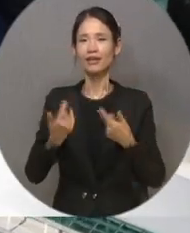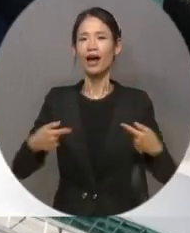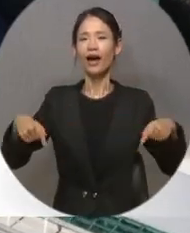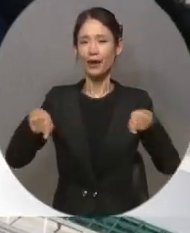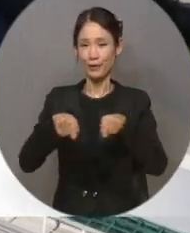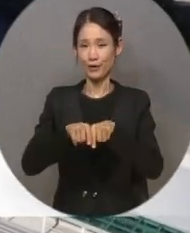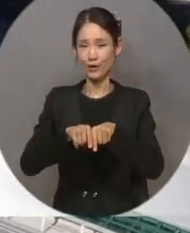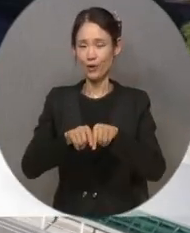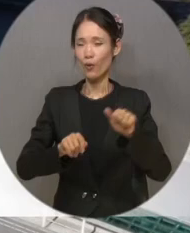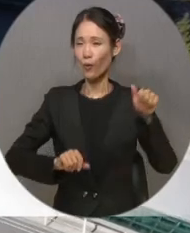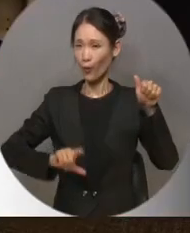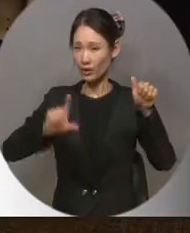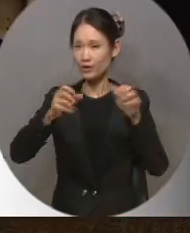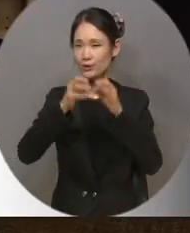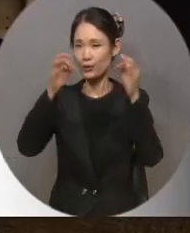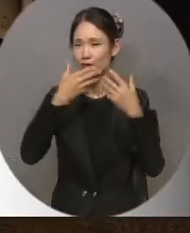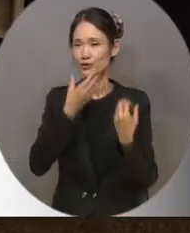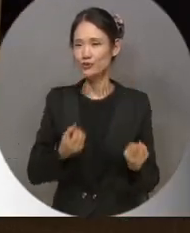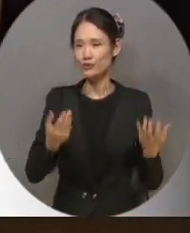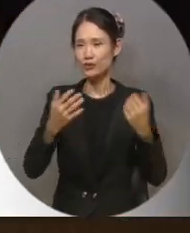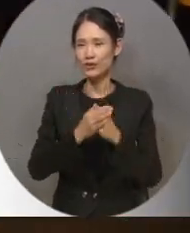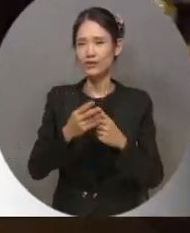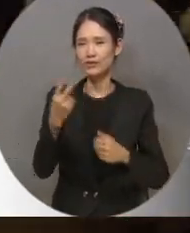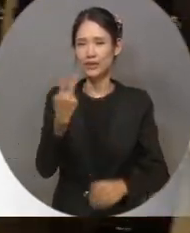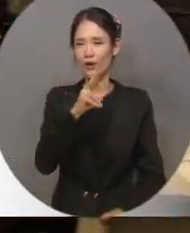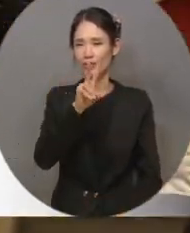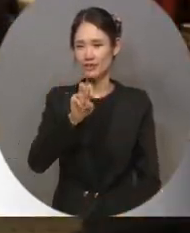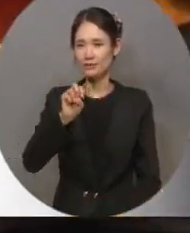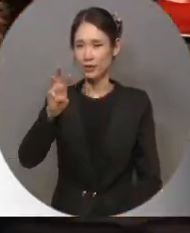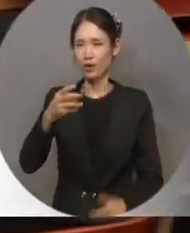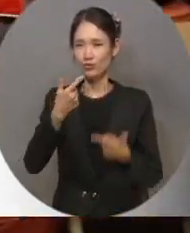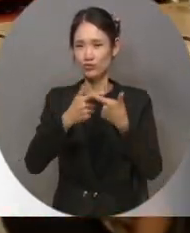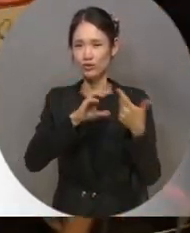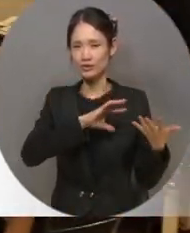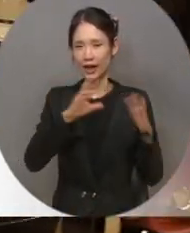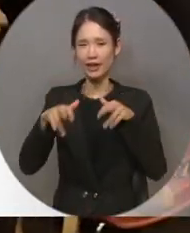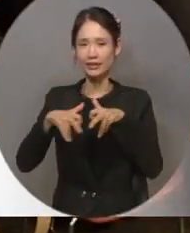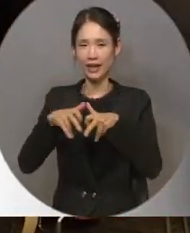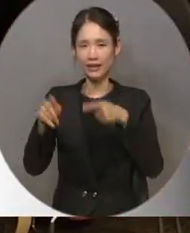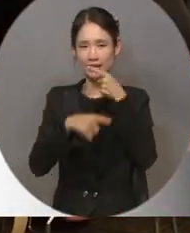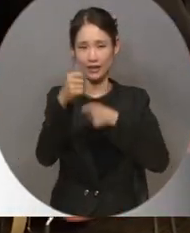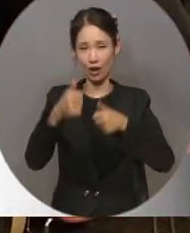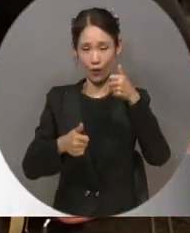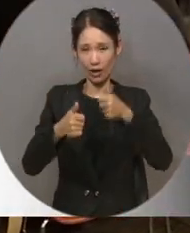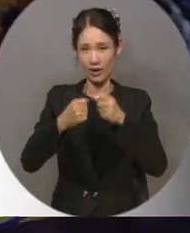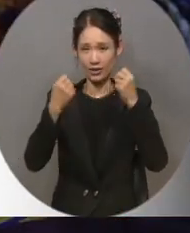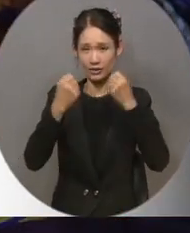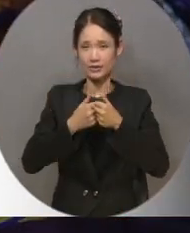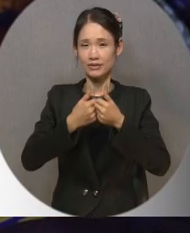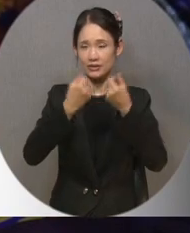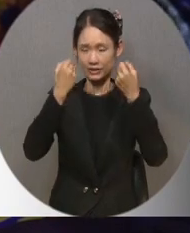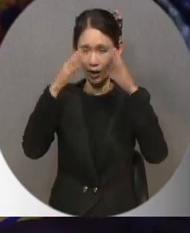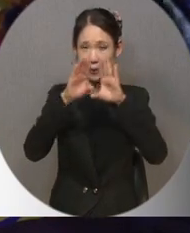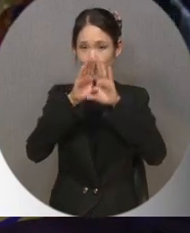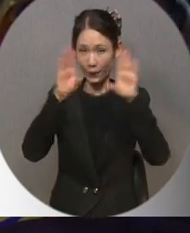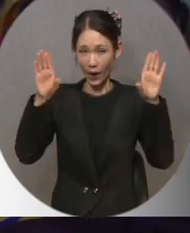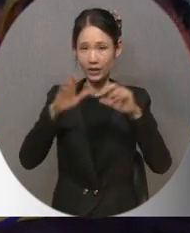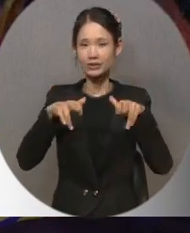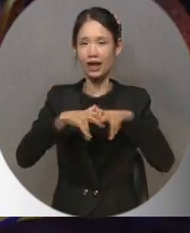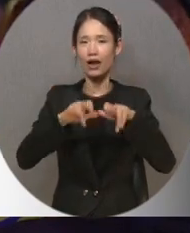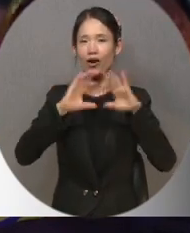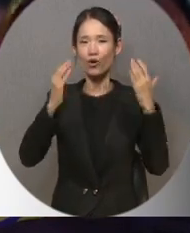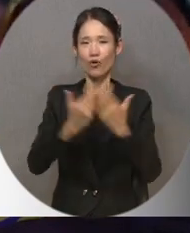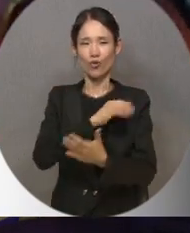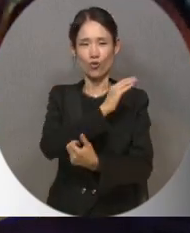함께하는 5일간의 축제 2023 부산세계 장애인 대회가 지난 7일 개막을 시작으로 장애인 권익을 향한